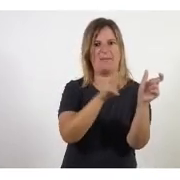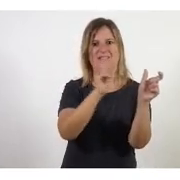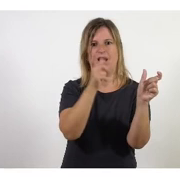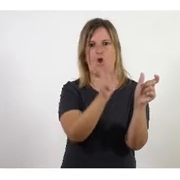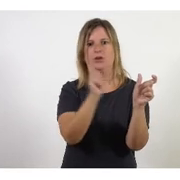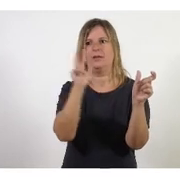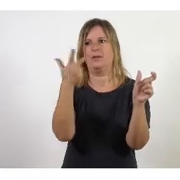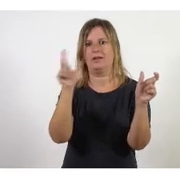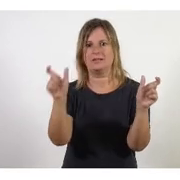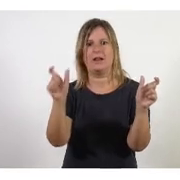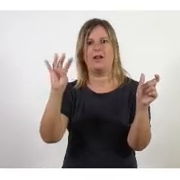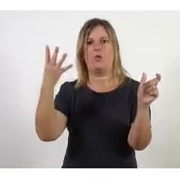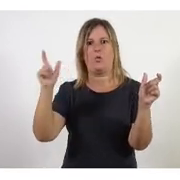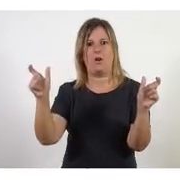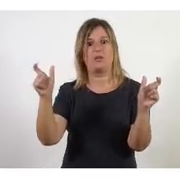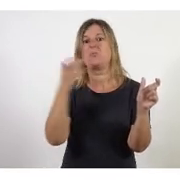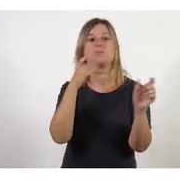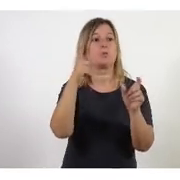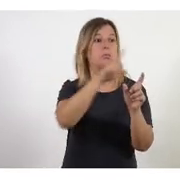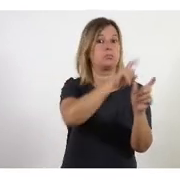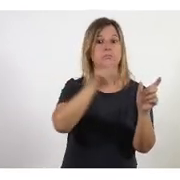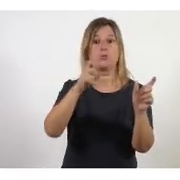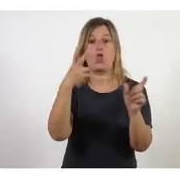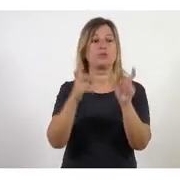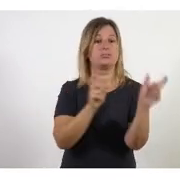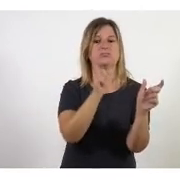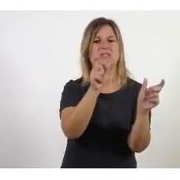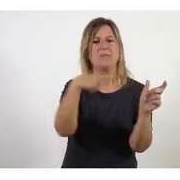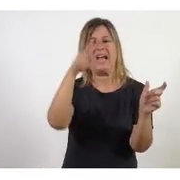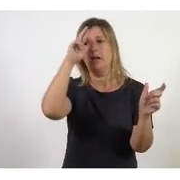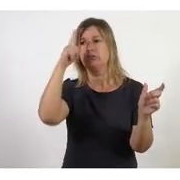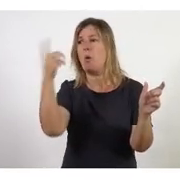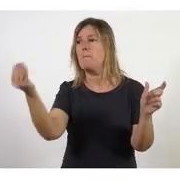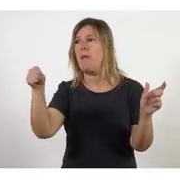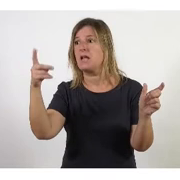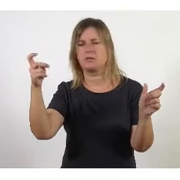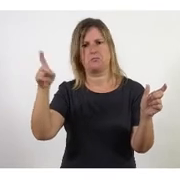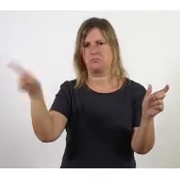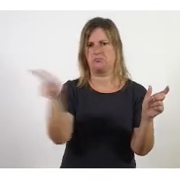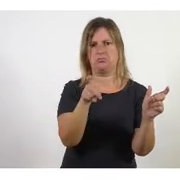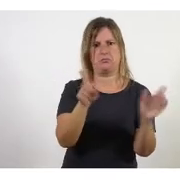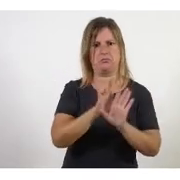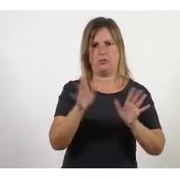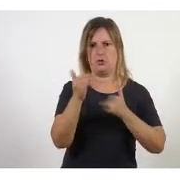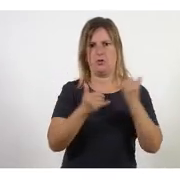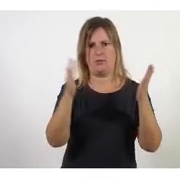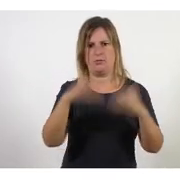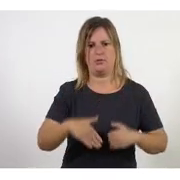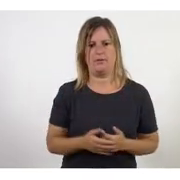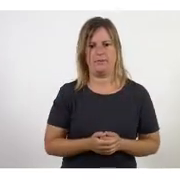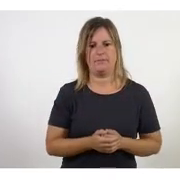ordenant els clips com tu els vols. Ja els he seleccionat, li dono el botó blau que està a la part inferior per continuar, per seguir endavant.